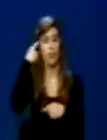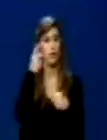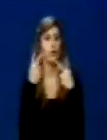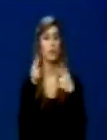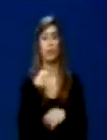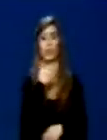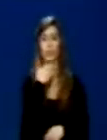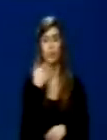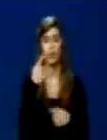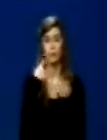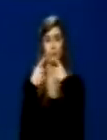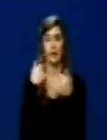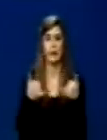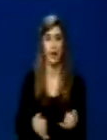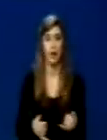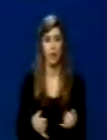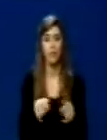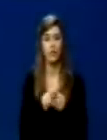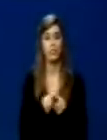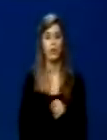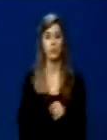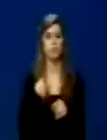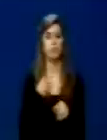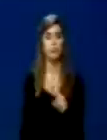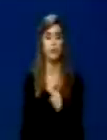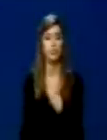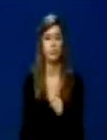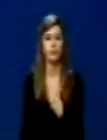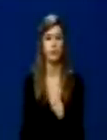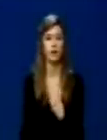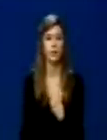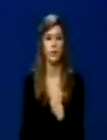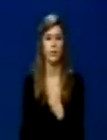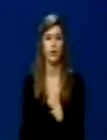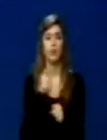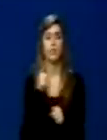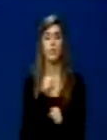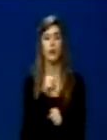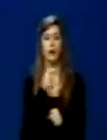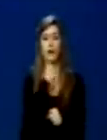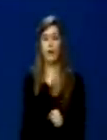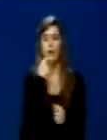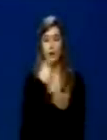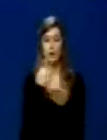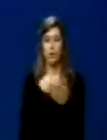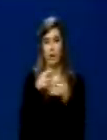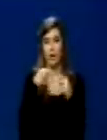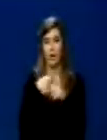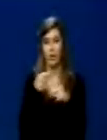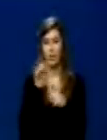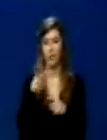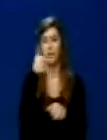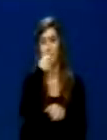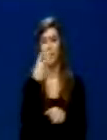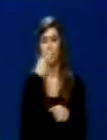diskutojmë raportin e punës së AKP-s së bashku me raportin e audituar të financave të AKP-s, për shkak se këto dy çështje janë